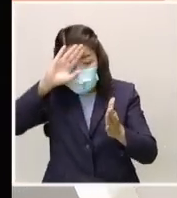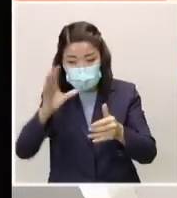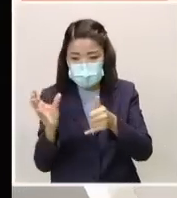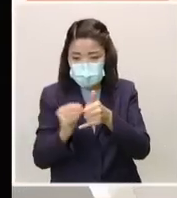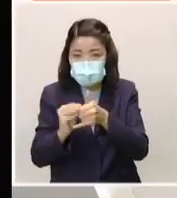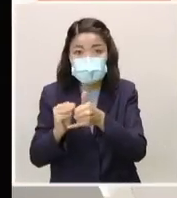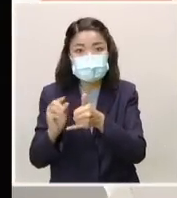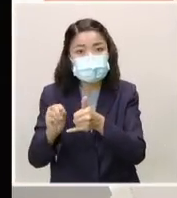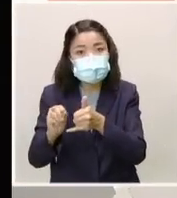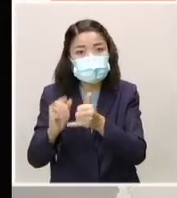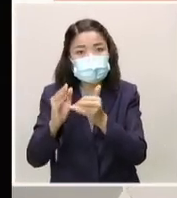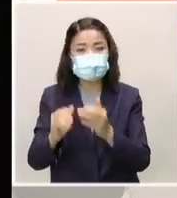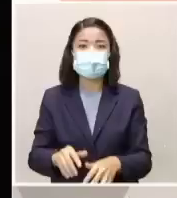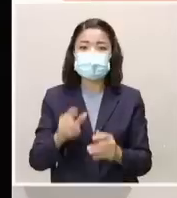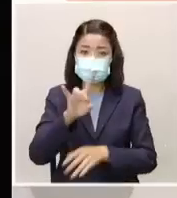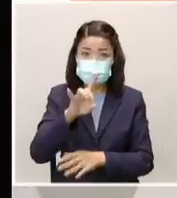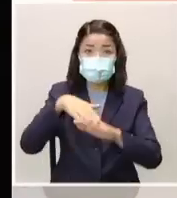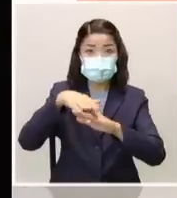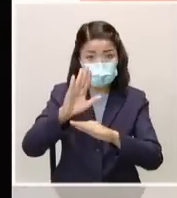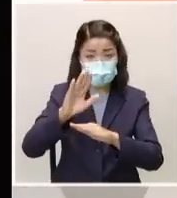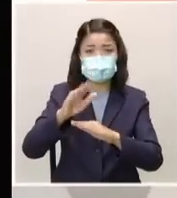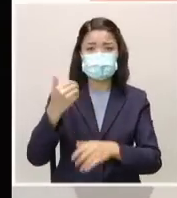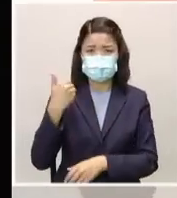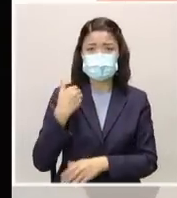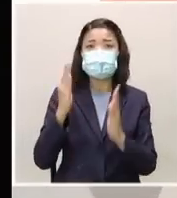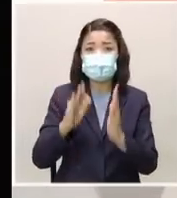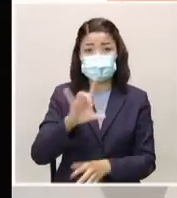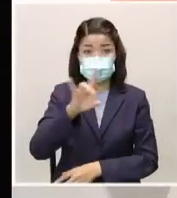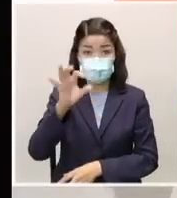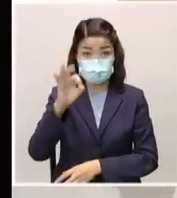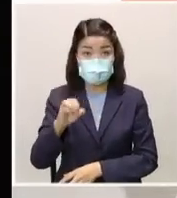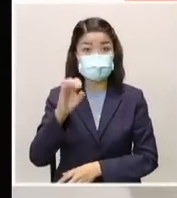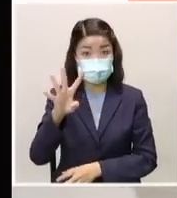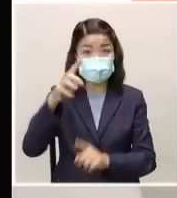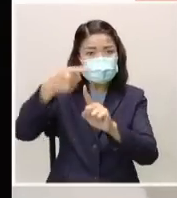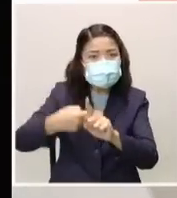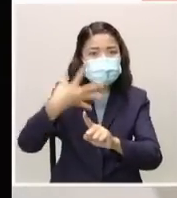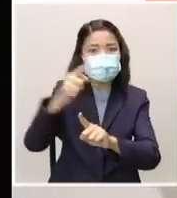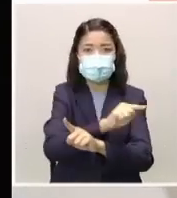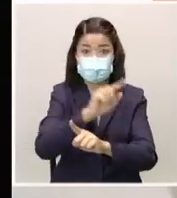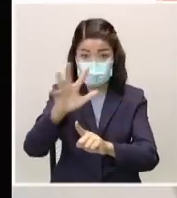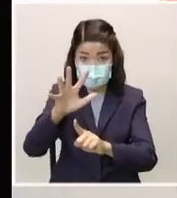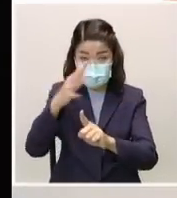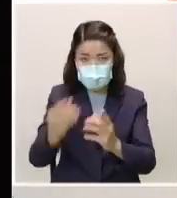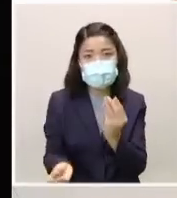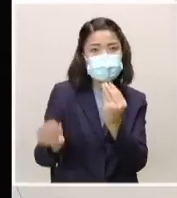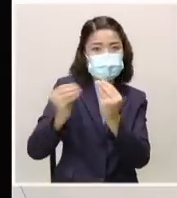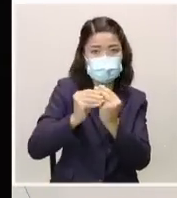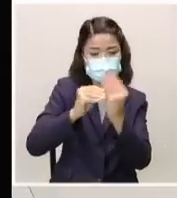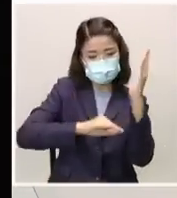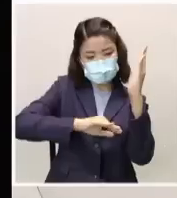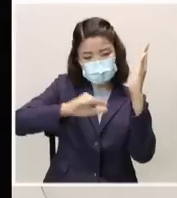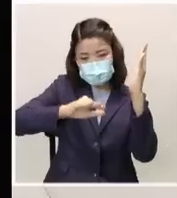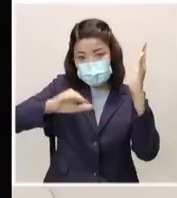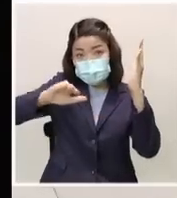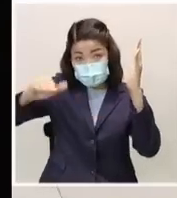าเป็นตัวเลข3หลักในวันที่5เมษายนคือ194รายจากนั้นตัวเลขขยับปรับเพิ่มขึ้นต่อเนื่องเล